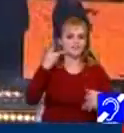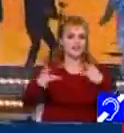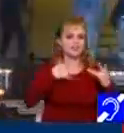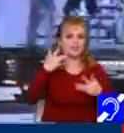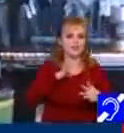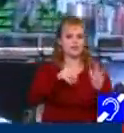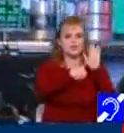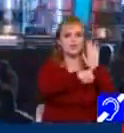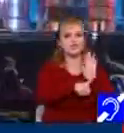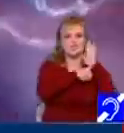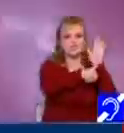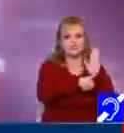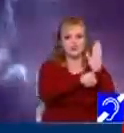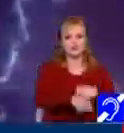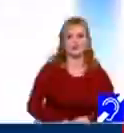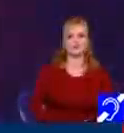5,